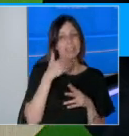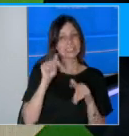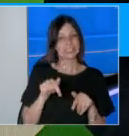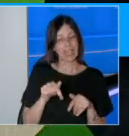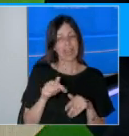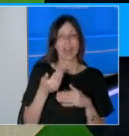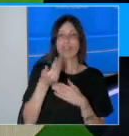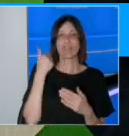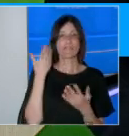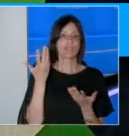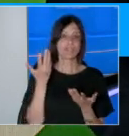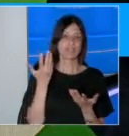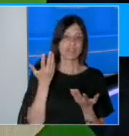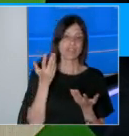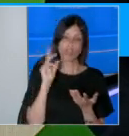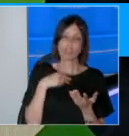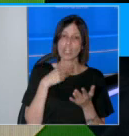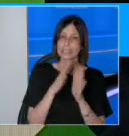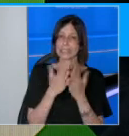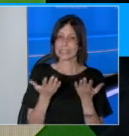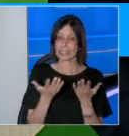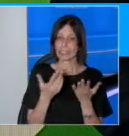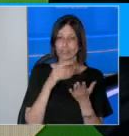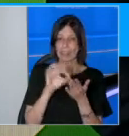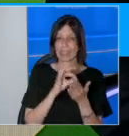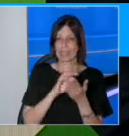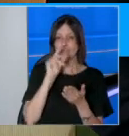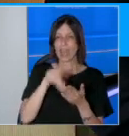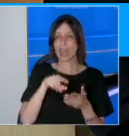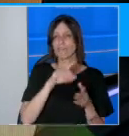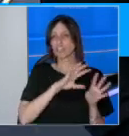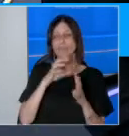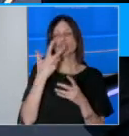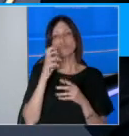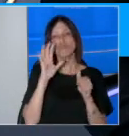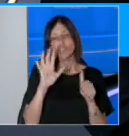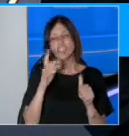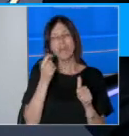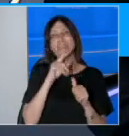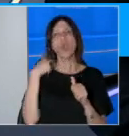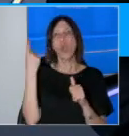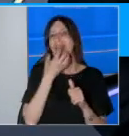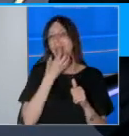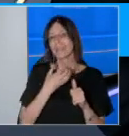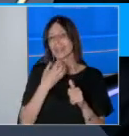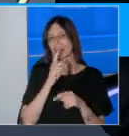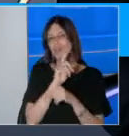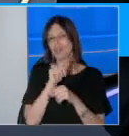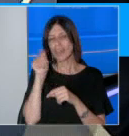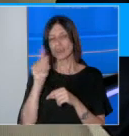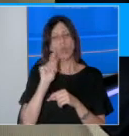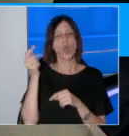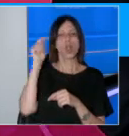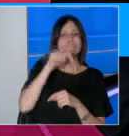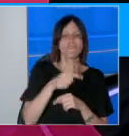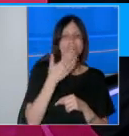לפני, יש בידי ספר שנכתב בשנת 1936, שבו כמעט כל רבני הדור ההוא כותבים למה לא לעלות לארץ